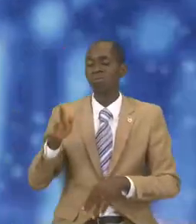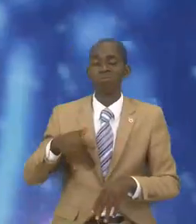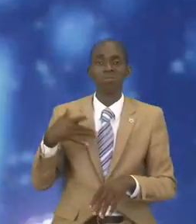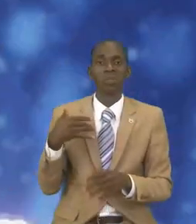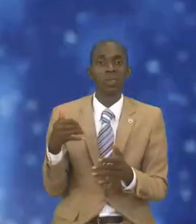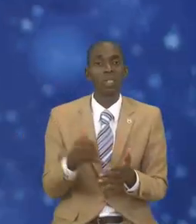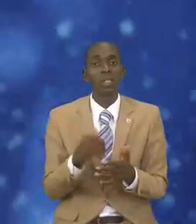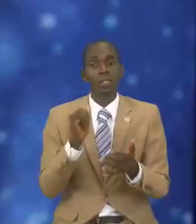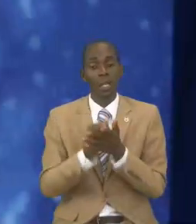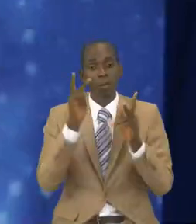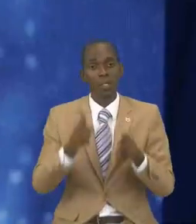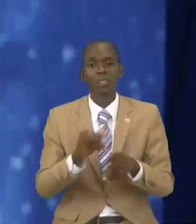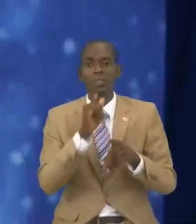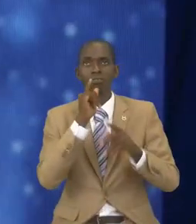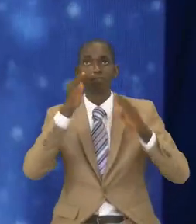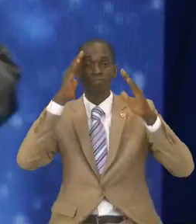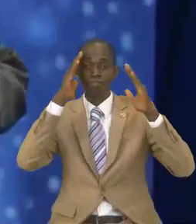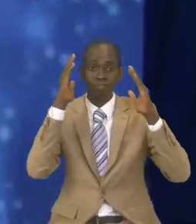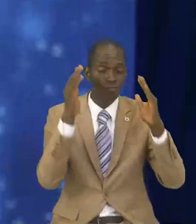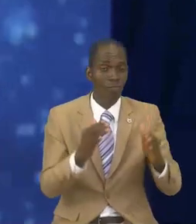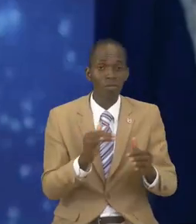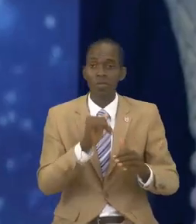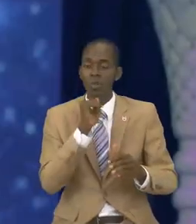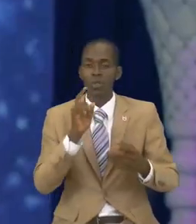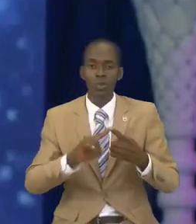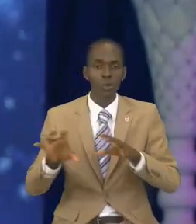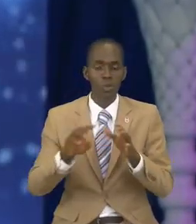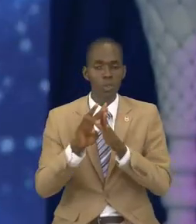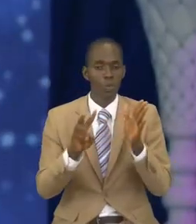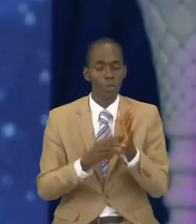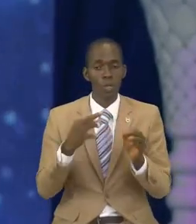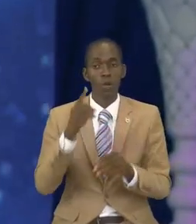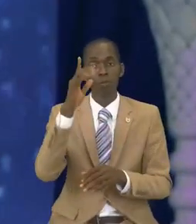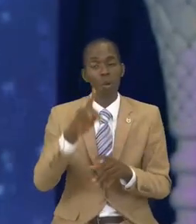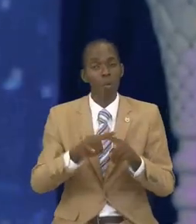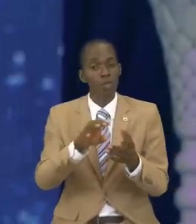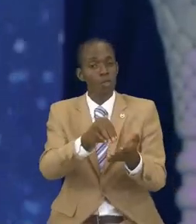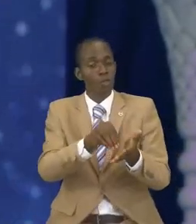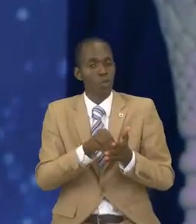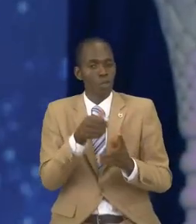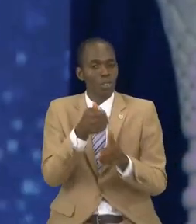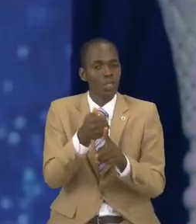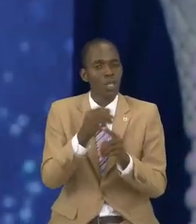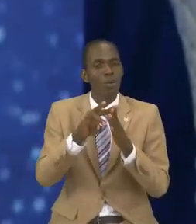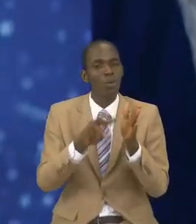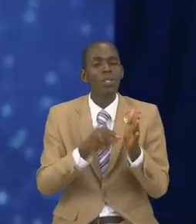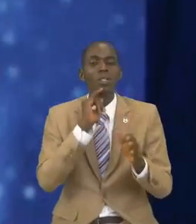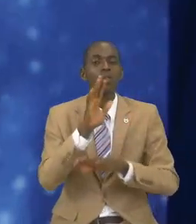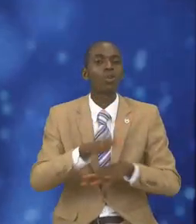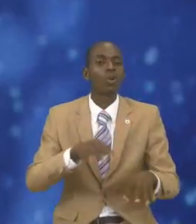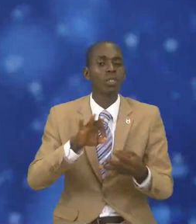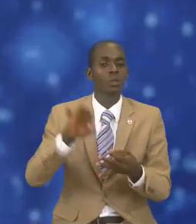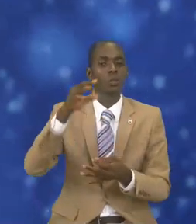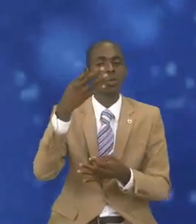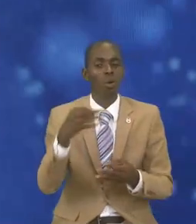il a sa pensée fixée. Il ne veut pas faire la volonté de Dieu. Il fait ce qu'il veut. Ça, c'est l'esprit de